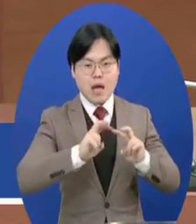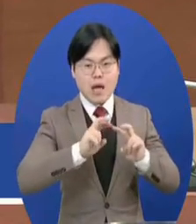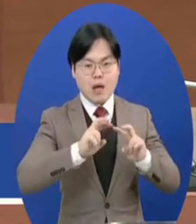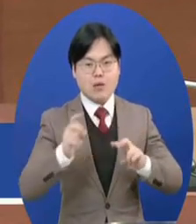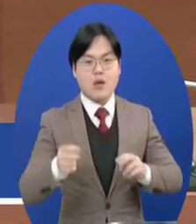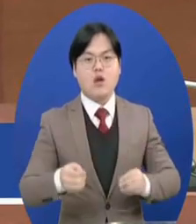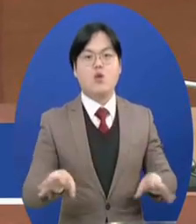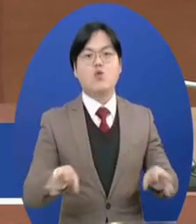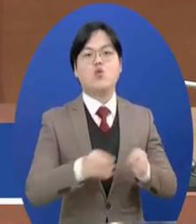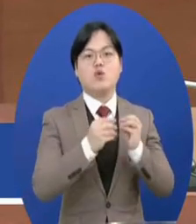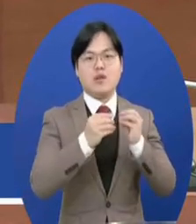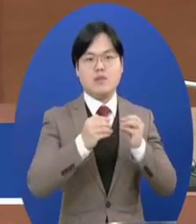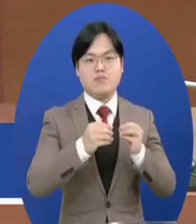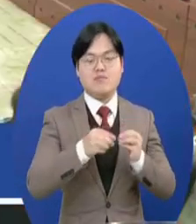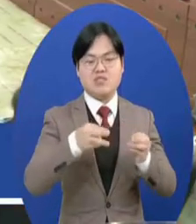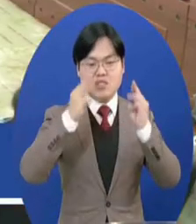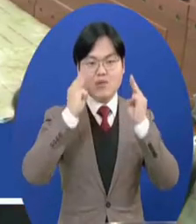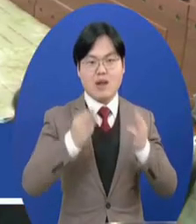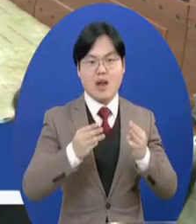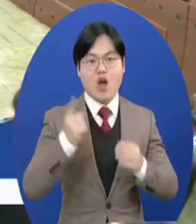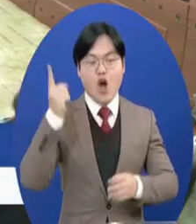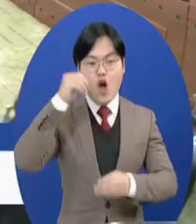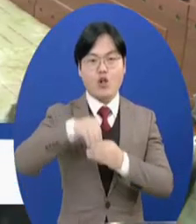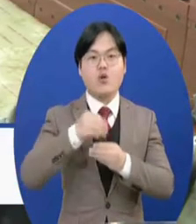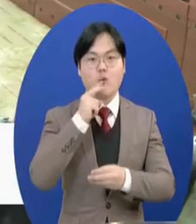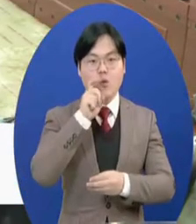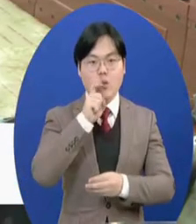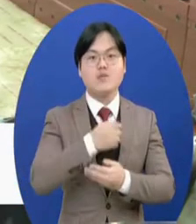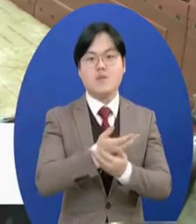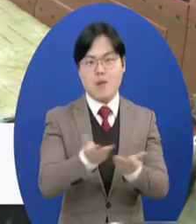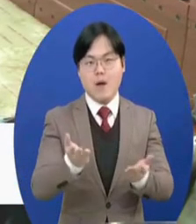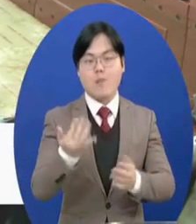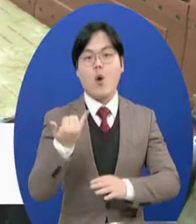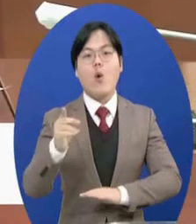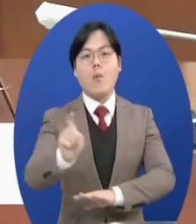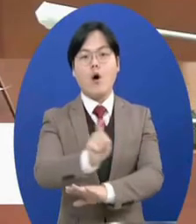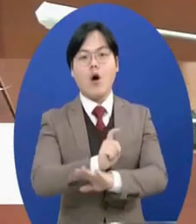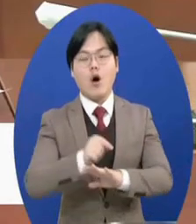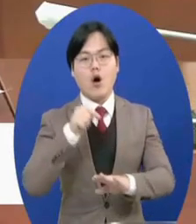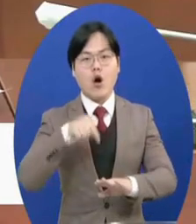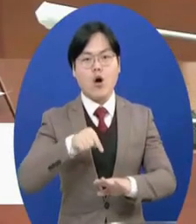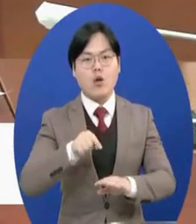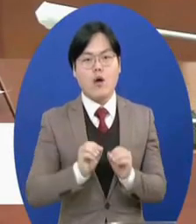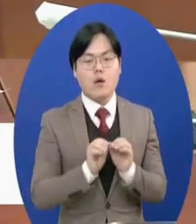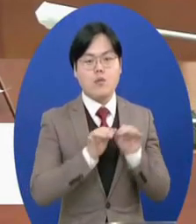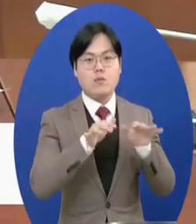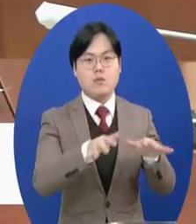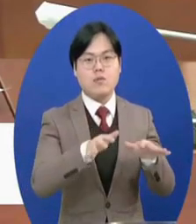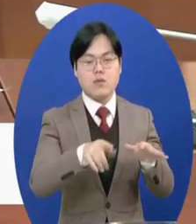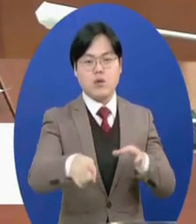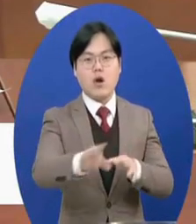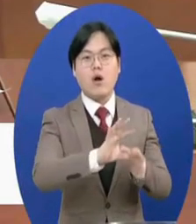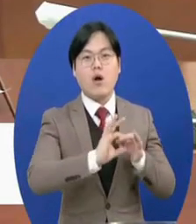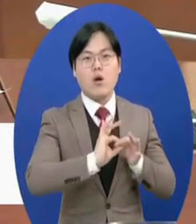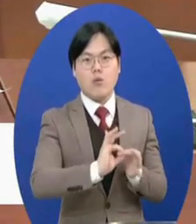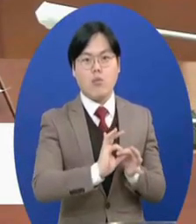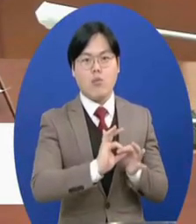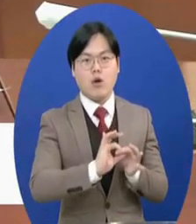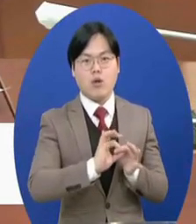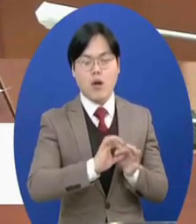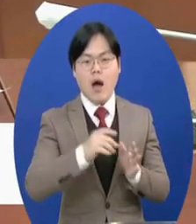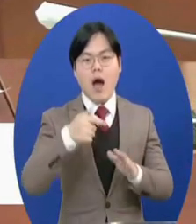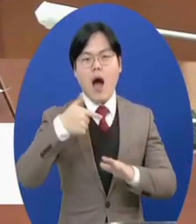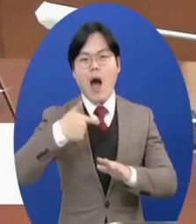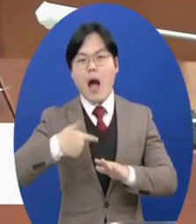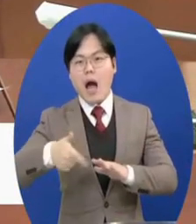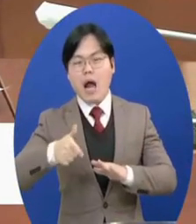хүлээж авахыг бас хүсье. Улаанбаатар хотод халдвар голомтлон гарч байгаа учраас бид бүхэн гарах хөдөлгөөн дээр бол